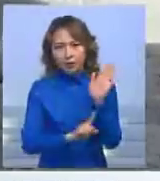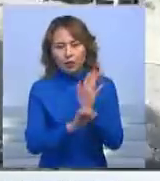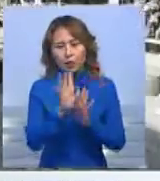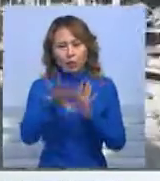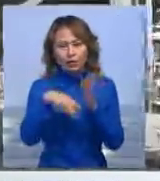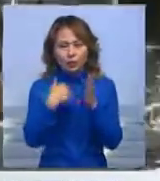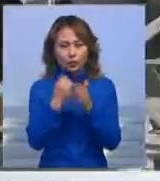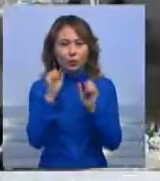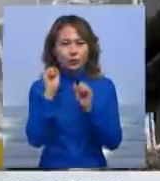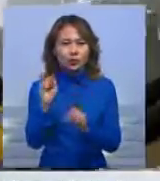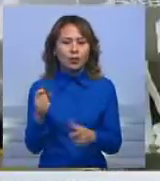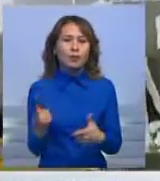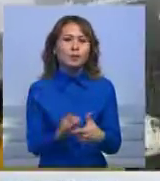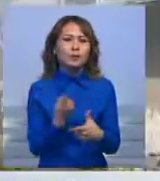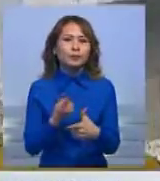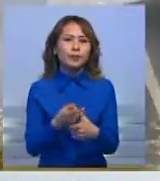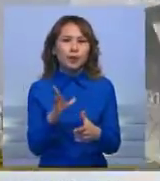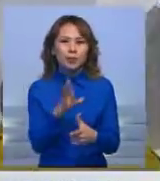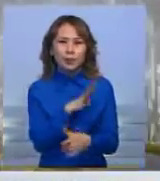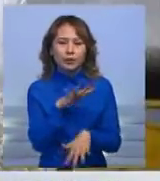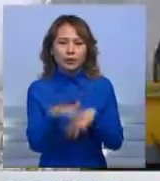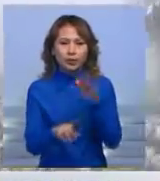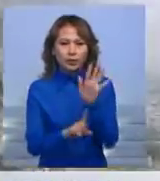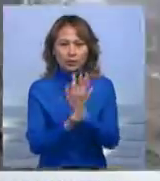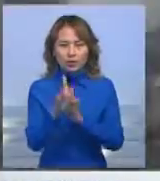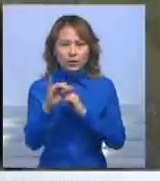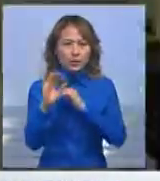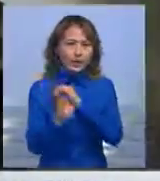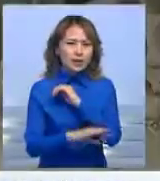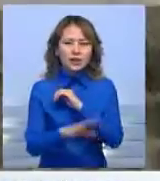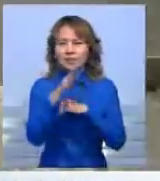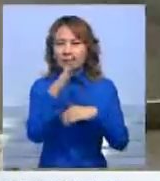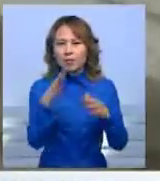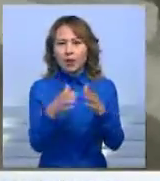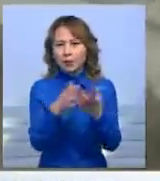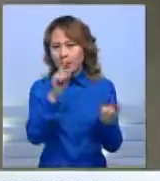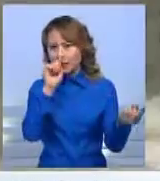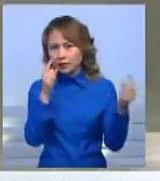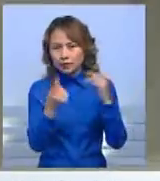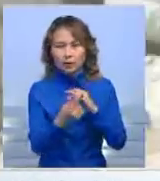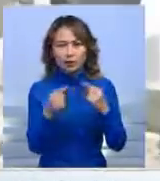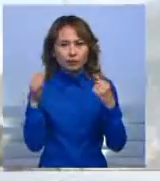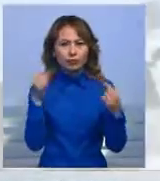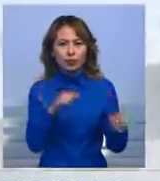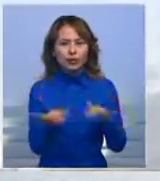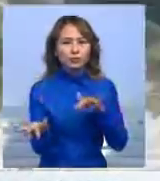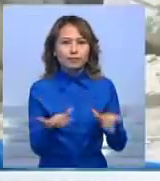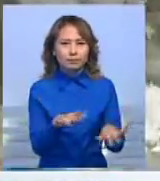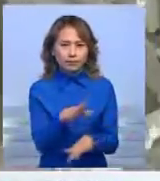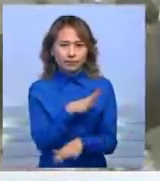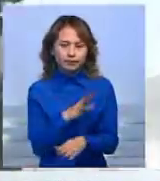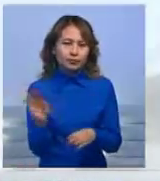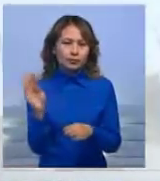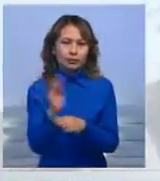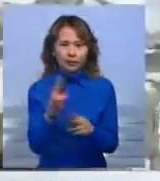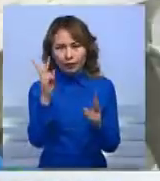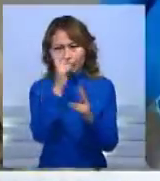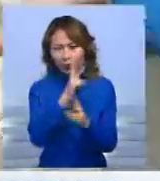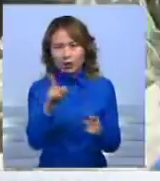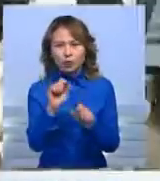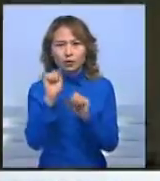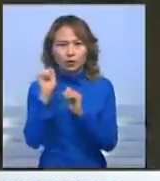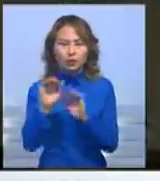жылдан бері қоршауда ұстап, шабуылдап келеді. Соңғы айларда оппозиция жасақтарына қарсы қимыл үдеген. Ресми мәліметке